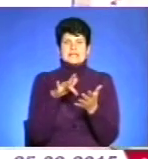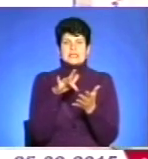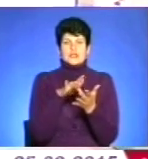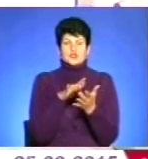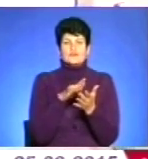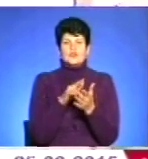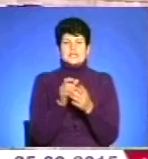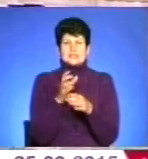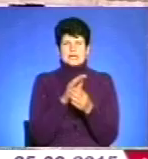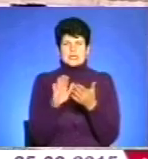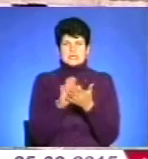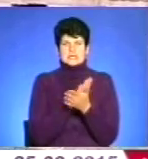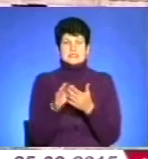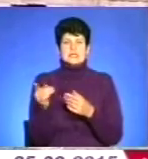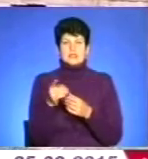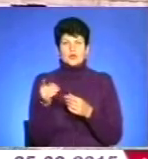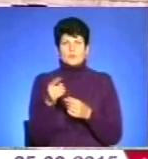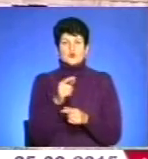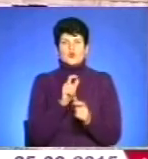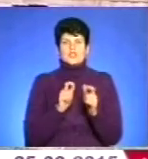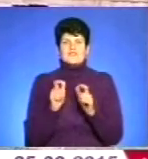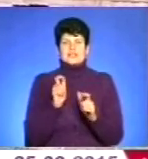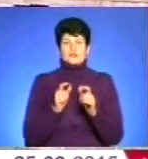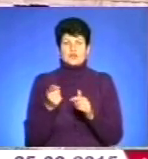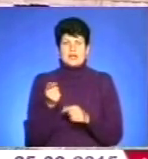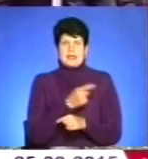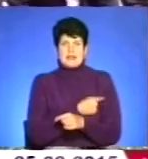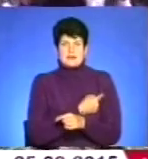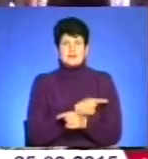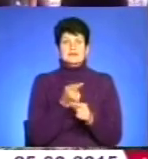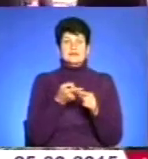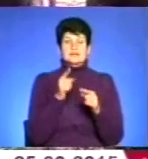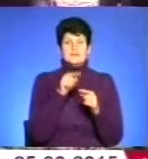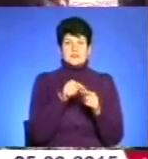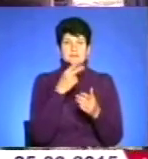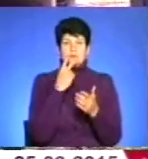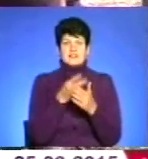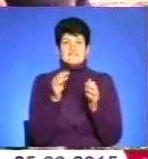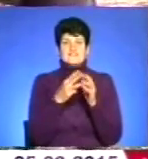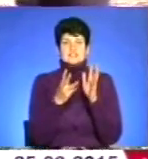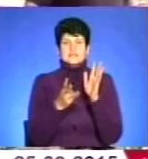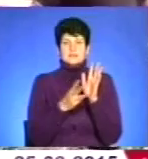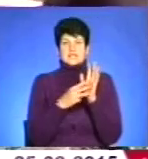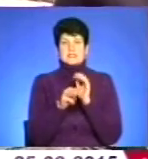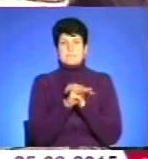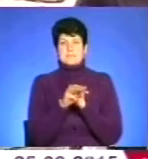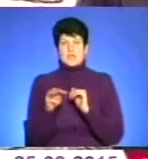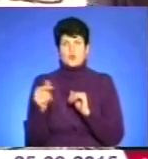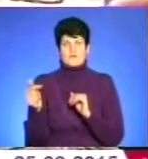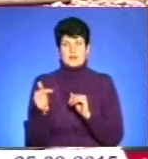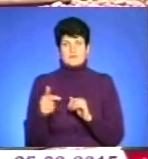централізованої стерилізації Тернопільської університетської лікарні. На ці цілі передбачено майже 18 мільйонів